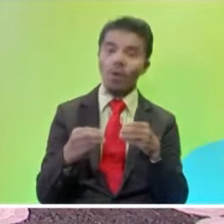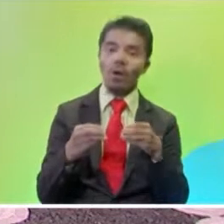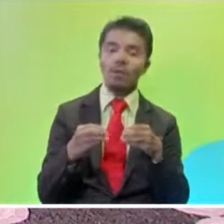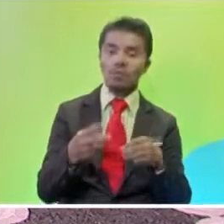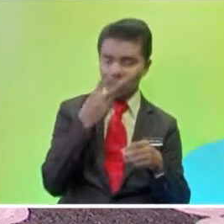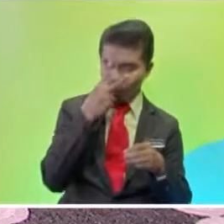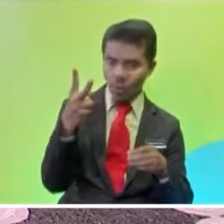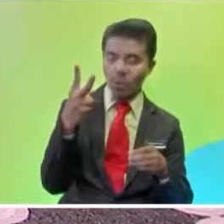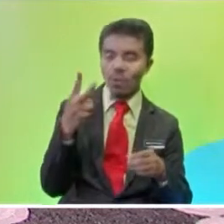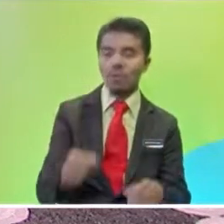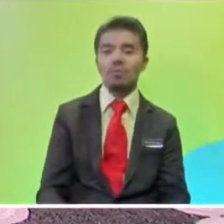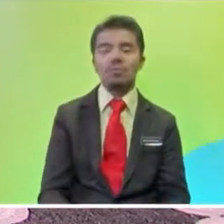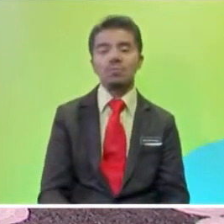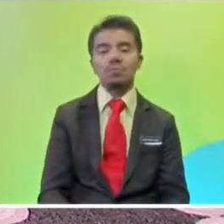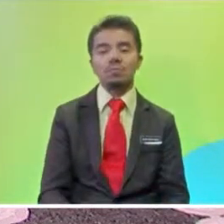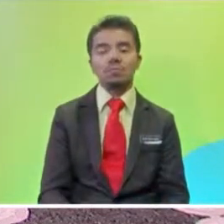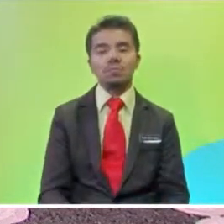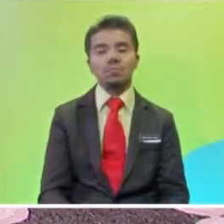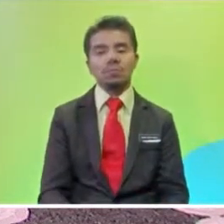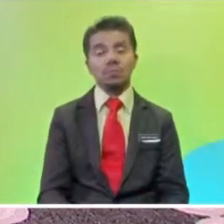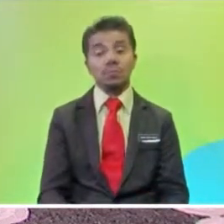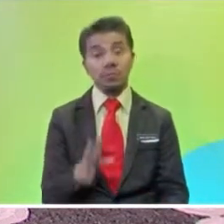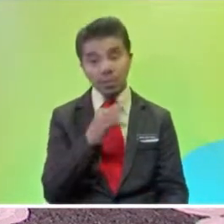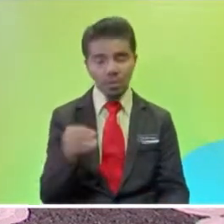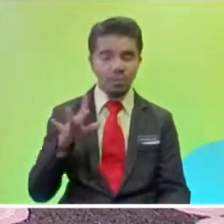kita menarik kita ada rasanya